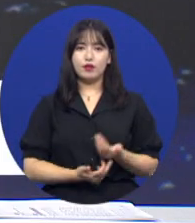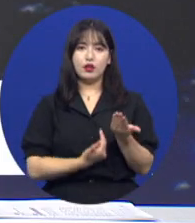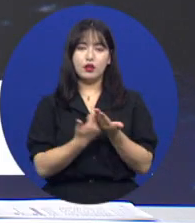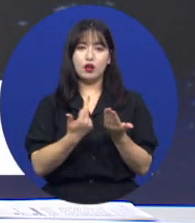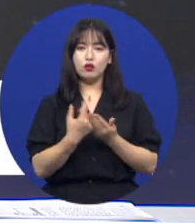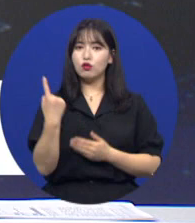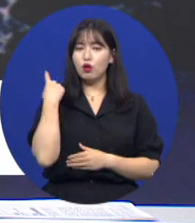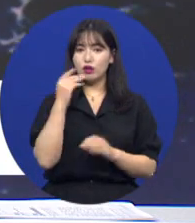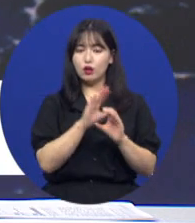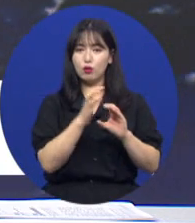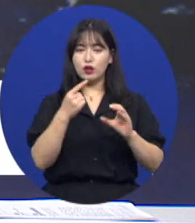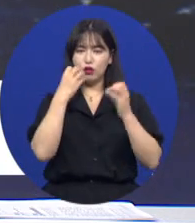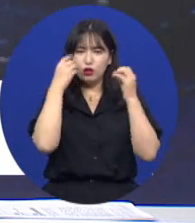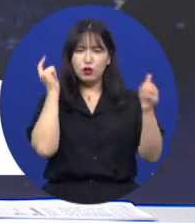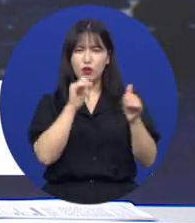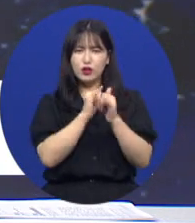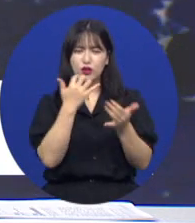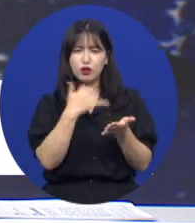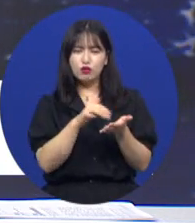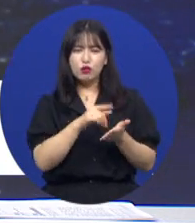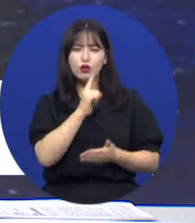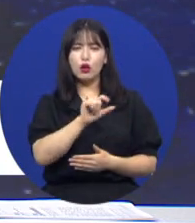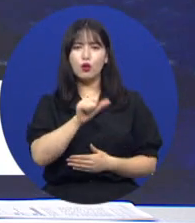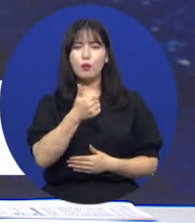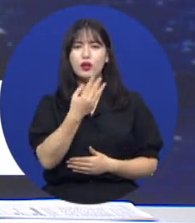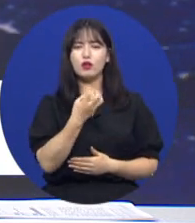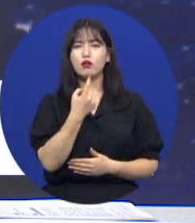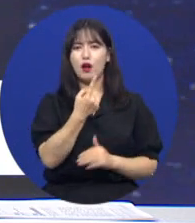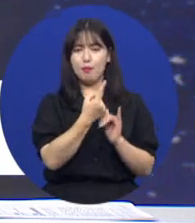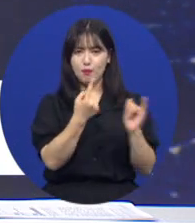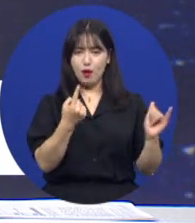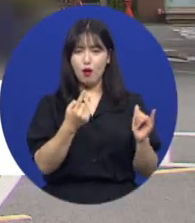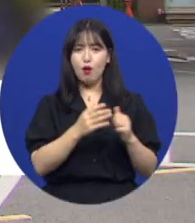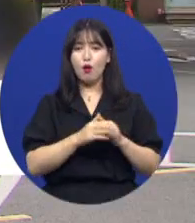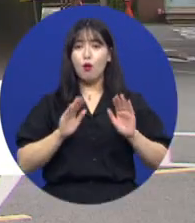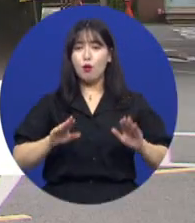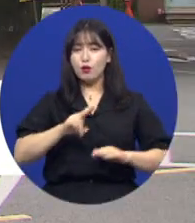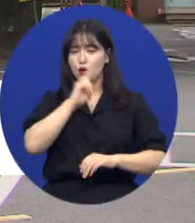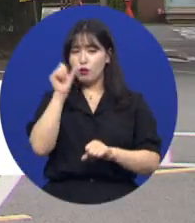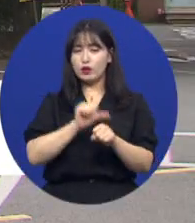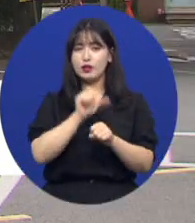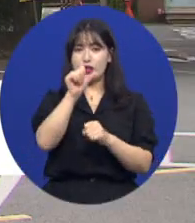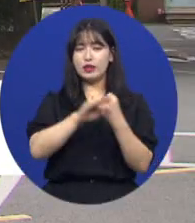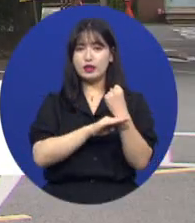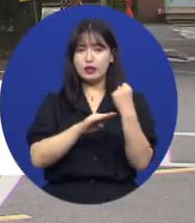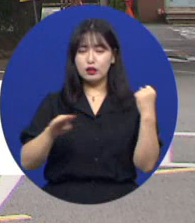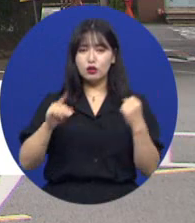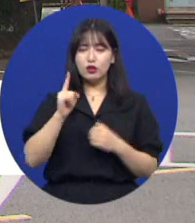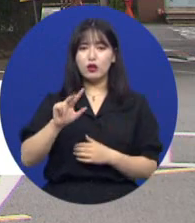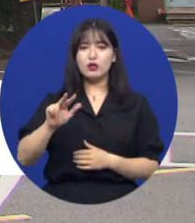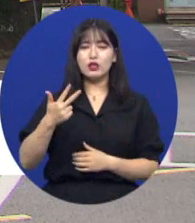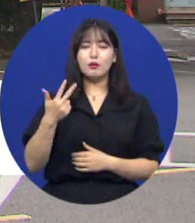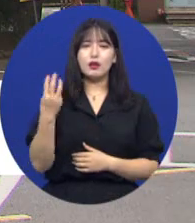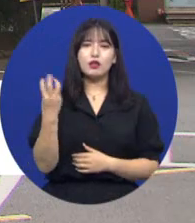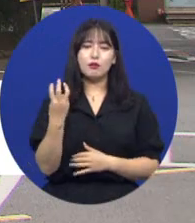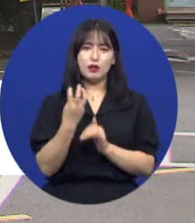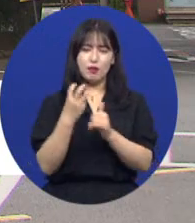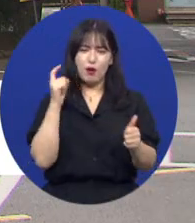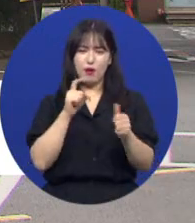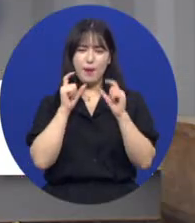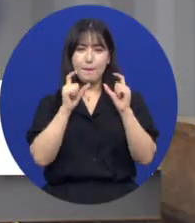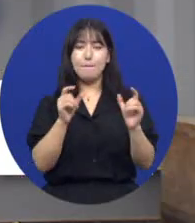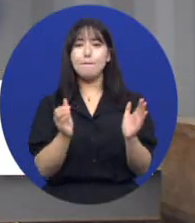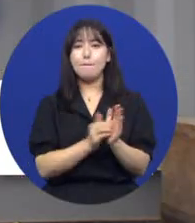제주에서 넣어 저의 크로 라이브 신규 악진 자 1500 31명이 발생했고 오늘은 오후 5시까지 1703 명의 화친